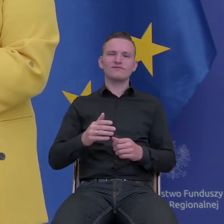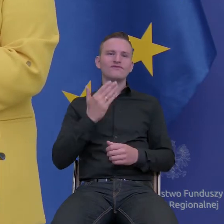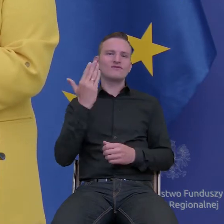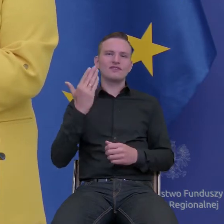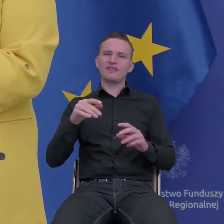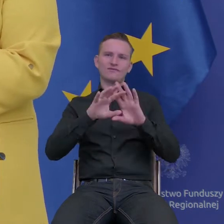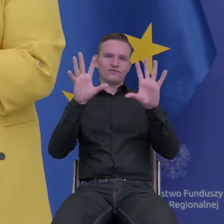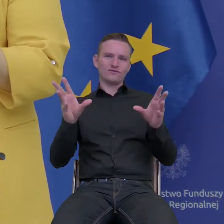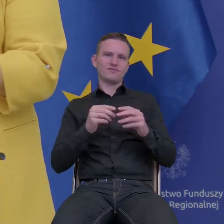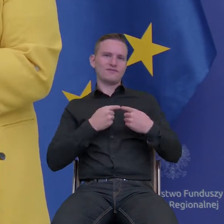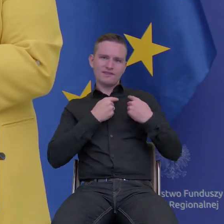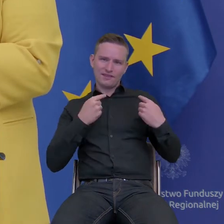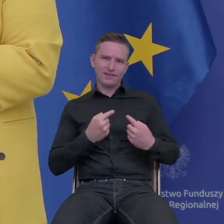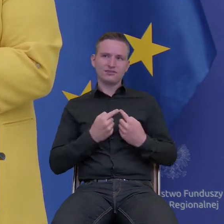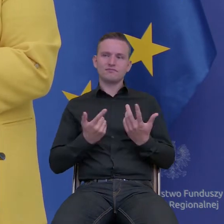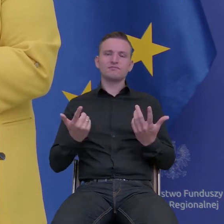Szanowni Państwo, przede wszystkim